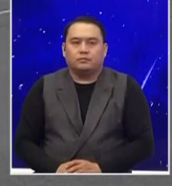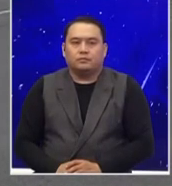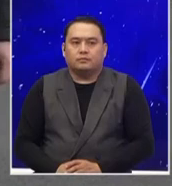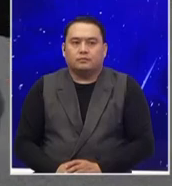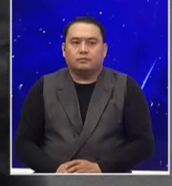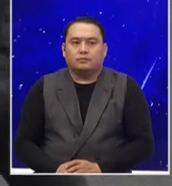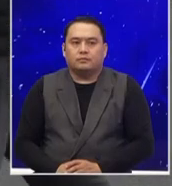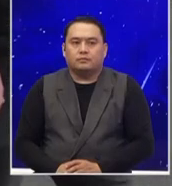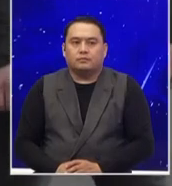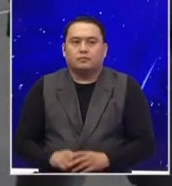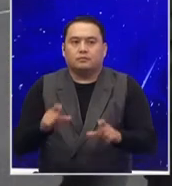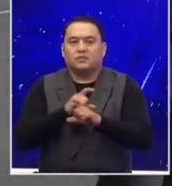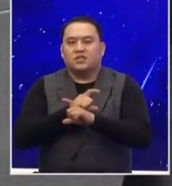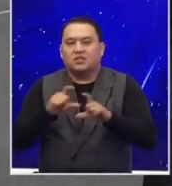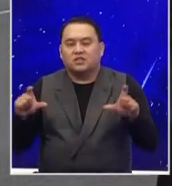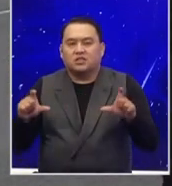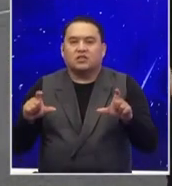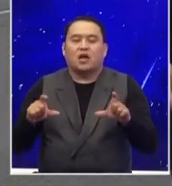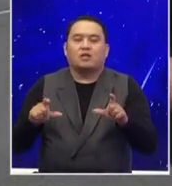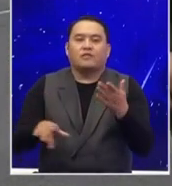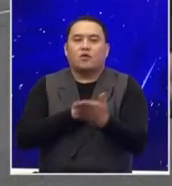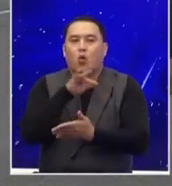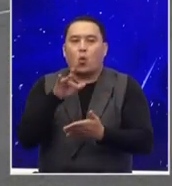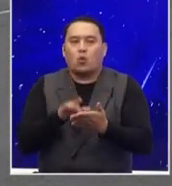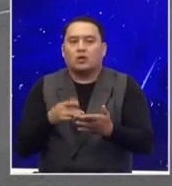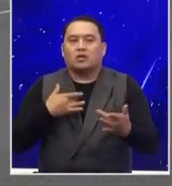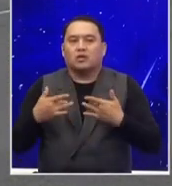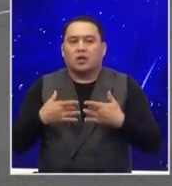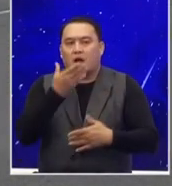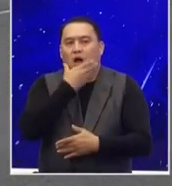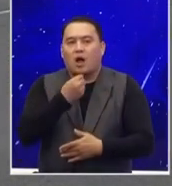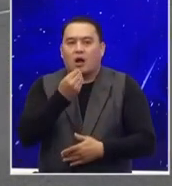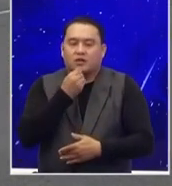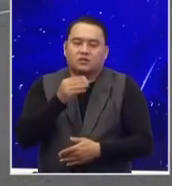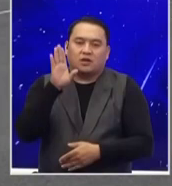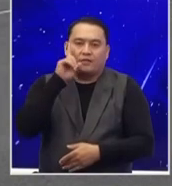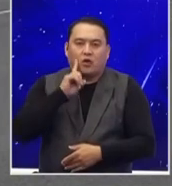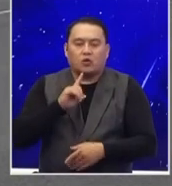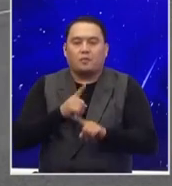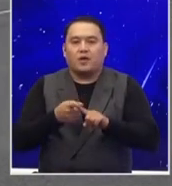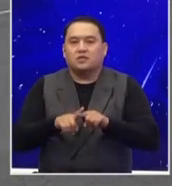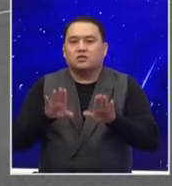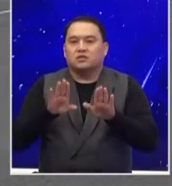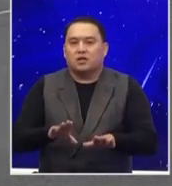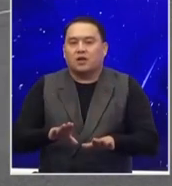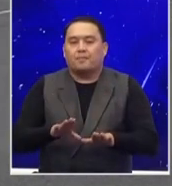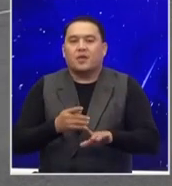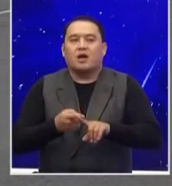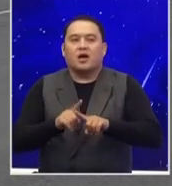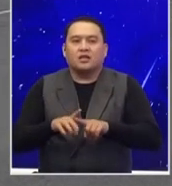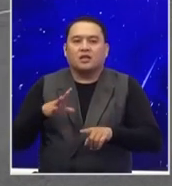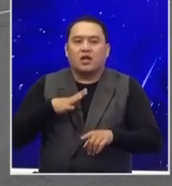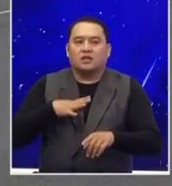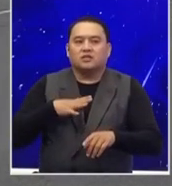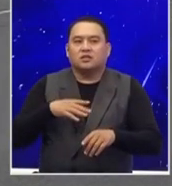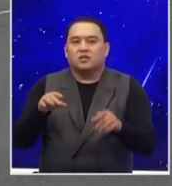Здание, соответствующее всем стандартам урбанизованного города, уже 2 года украшает юго-западную часть Талдыкургана, став его визитной карточкой.